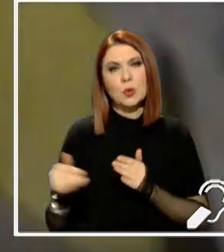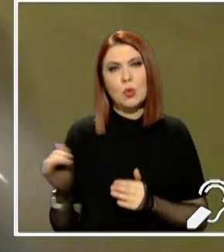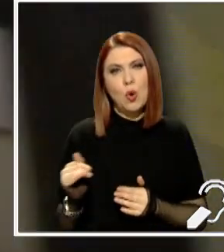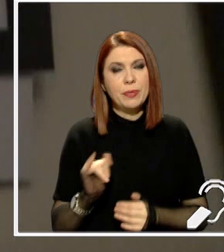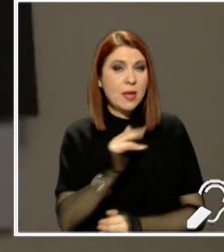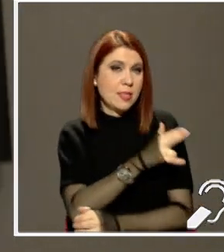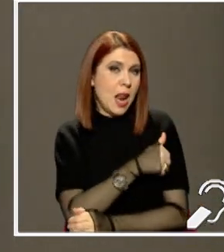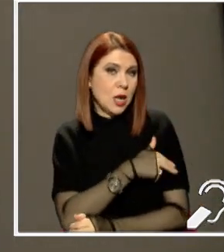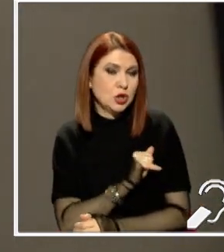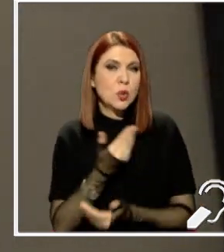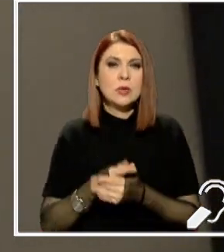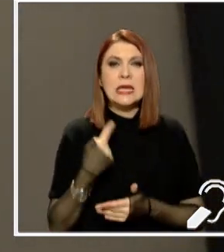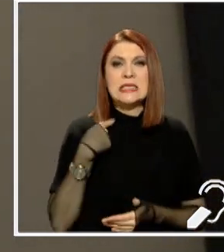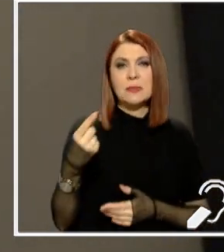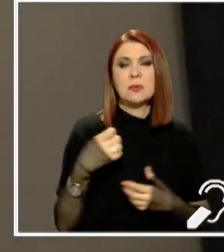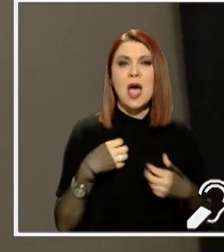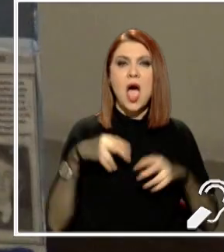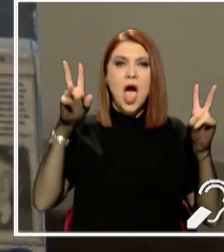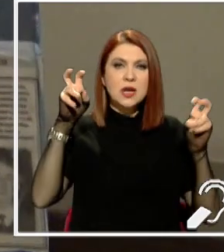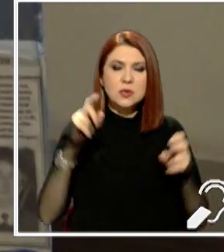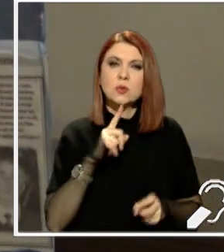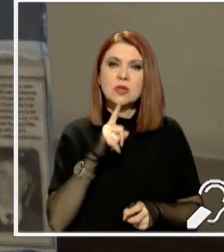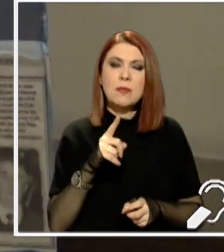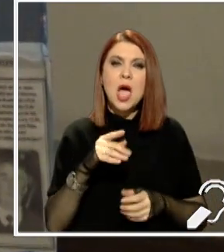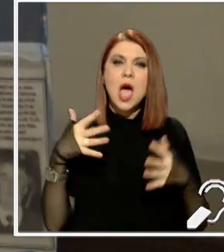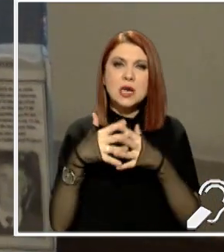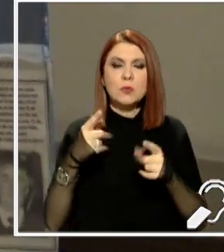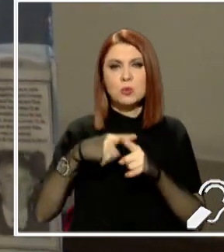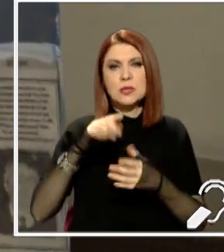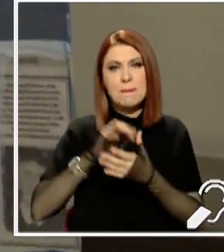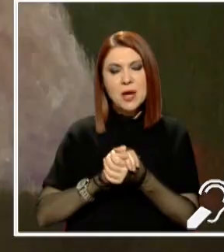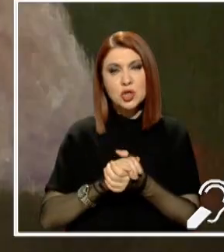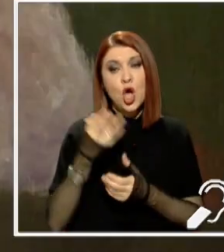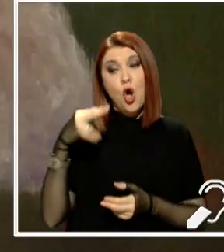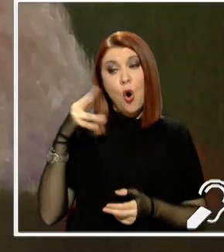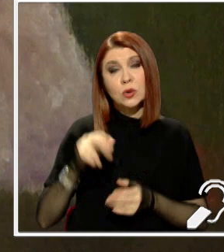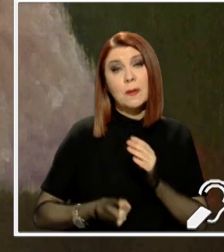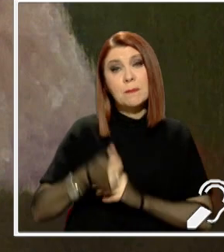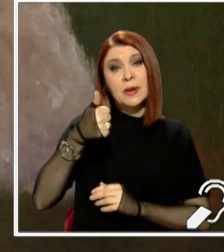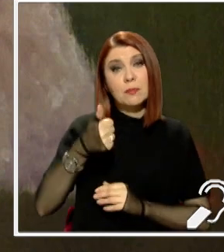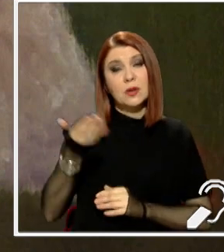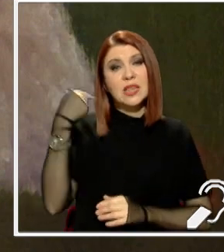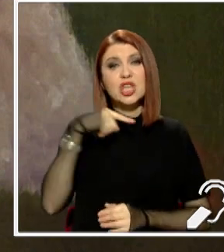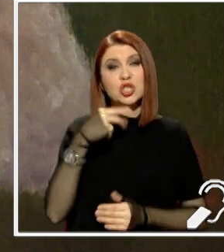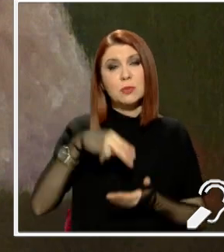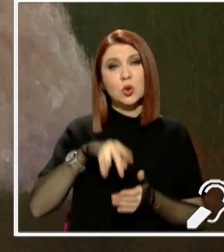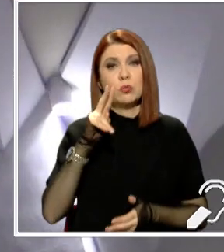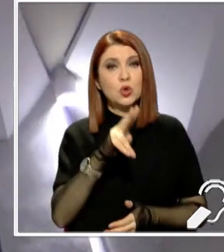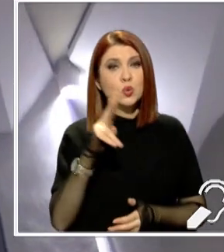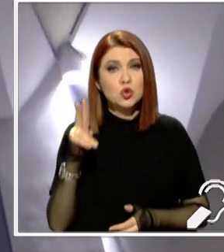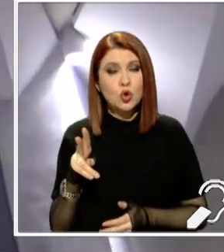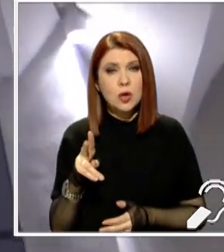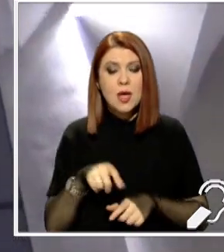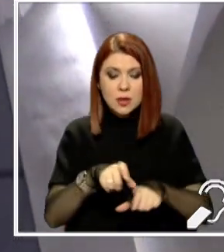pentru liceeni în cadrul Săptămânii Artistului cu tema Război și Pace. O continuare a primei etalări de lucrări din decembrie 2022